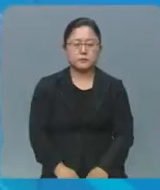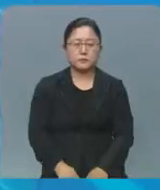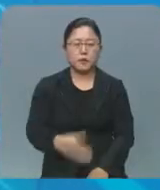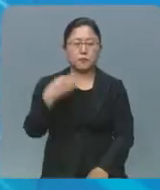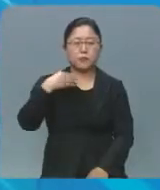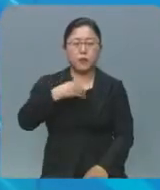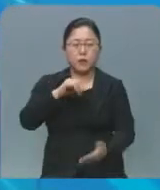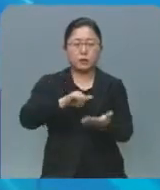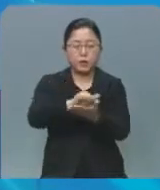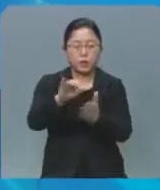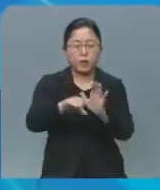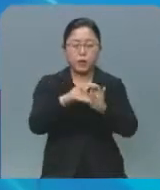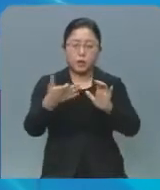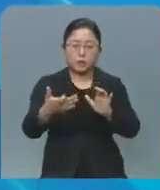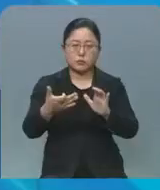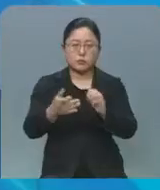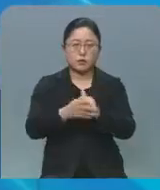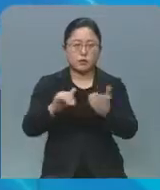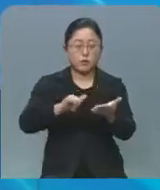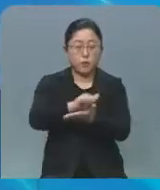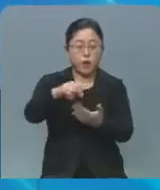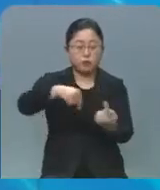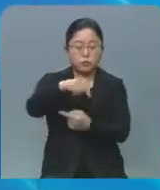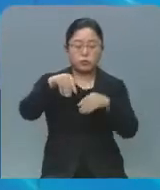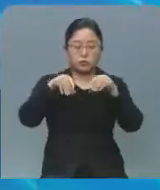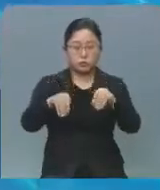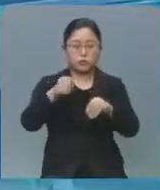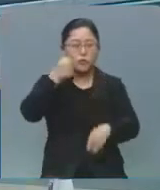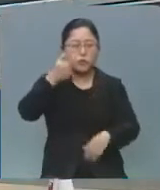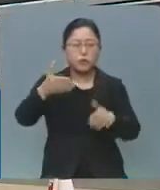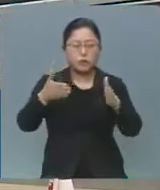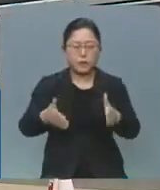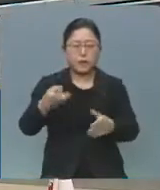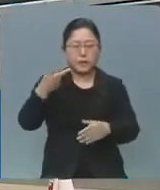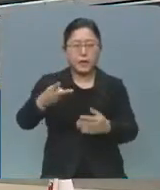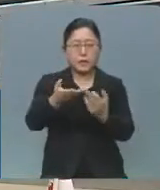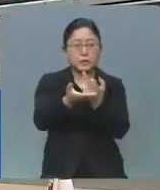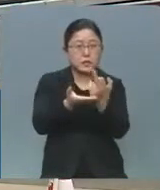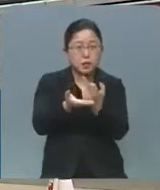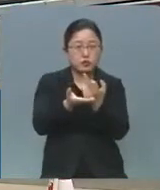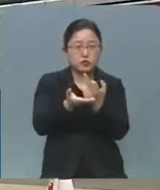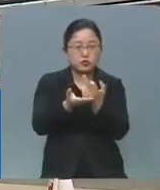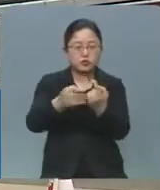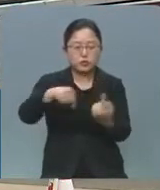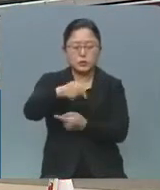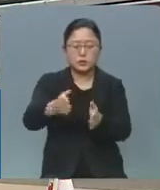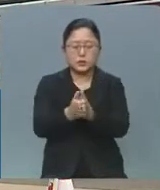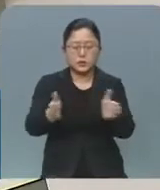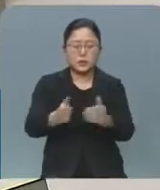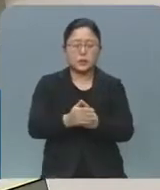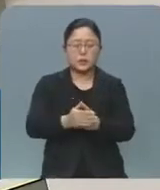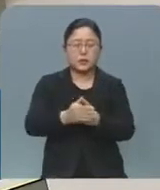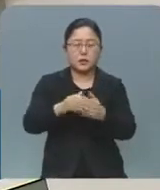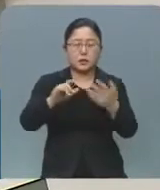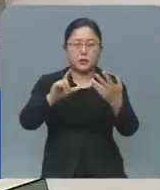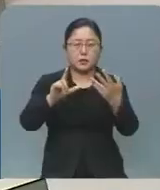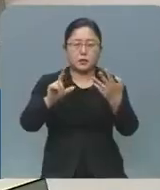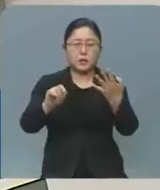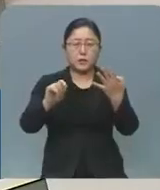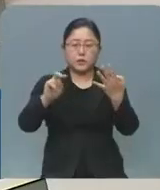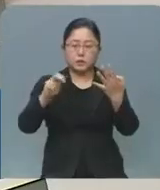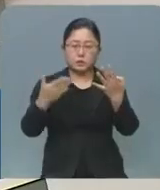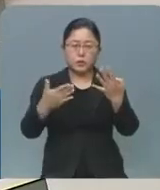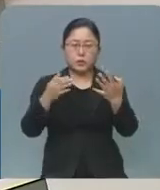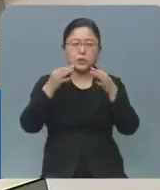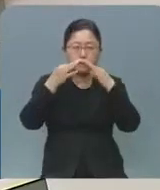무안공항 이 코로나 1 9 에 따른 공항 전면 중단 5개월만에 제주행 운항을 제기합니다 전환 도는 오는 29일부터 매주